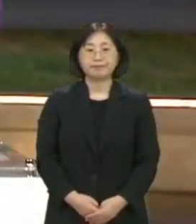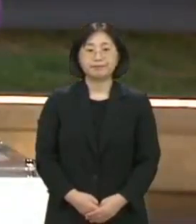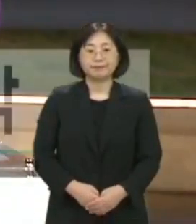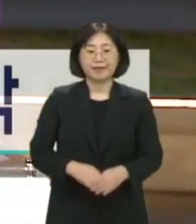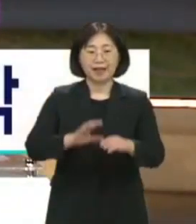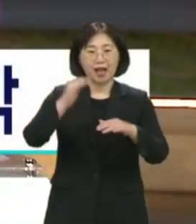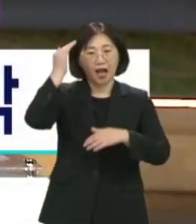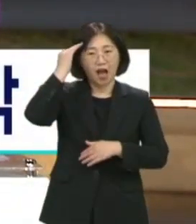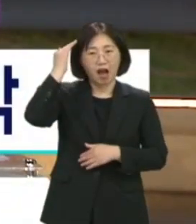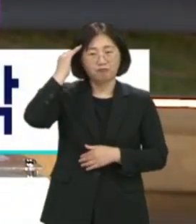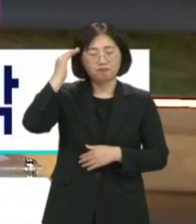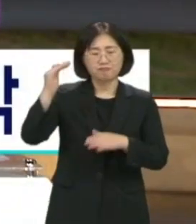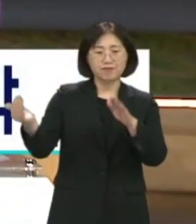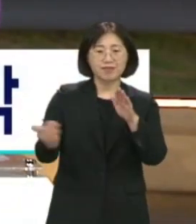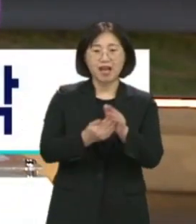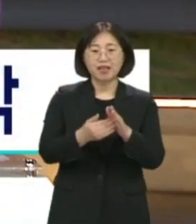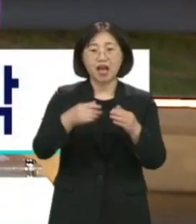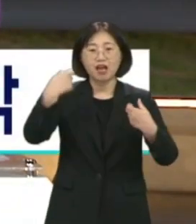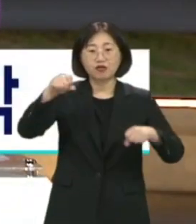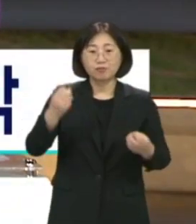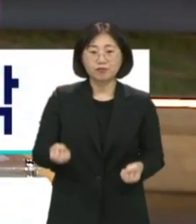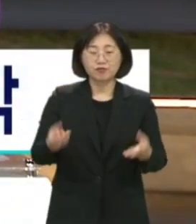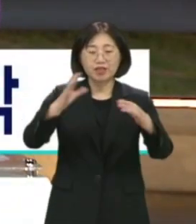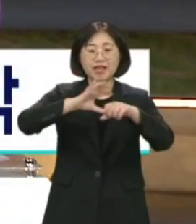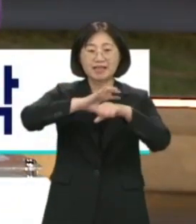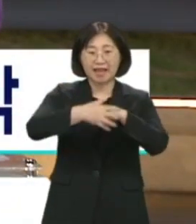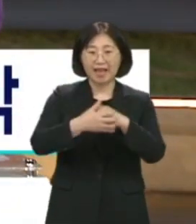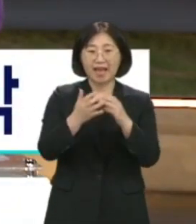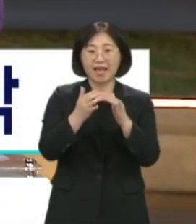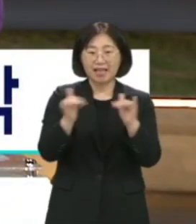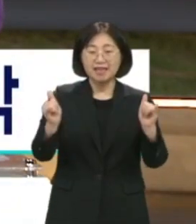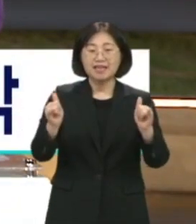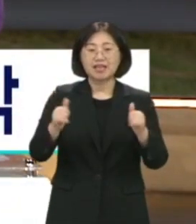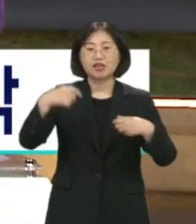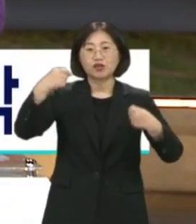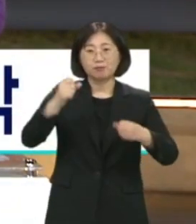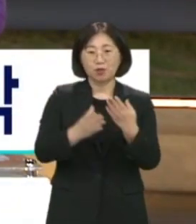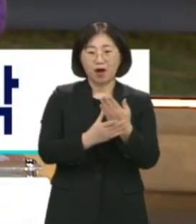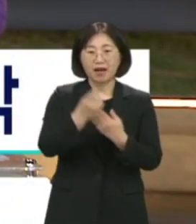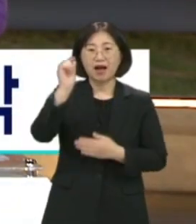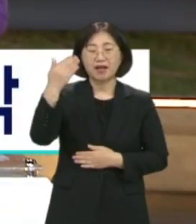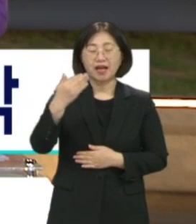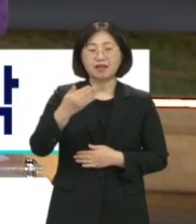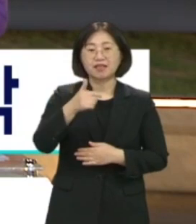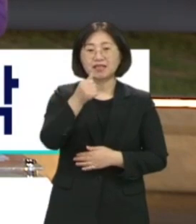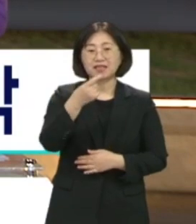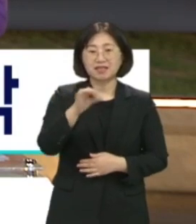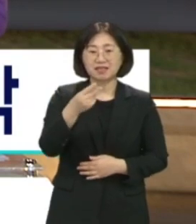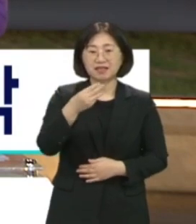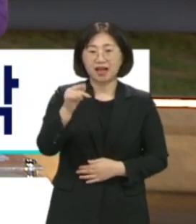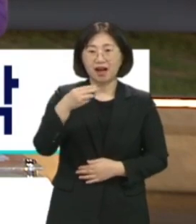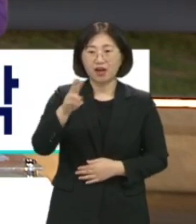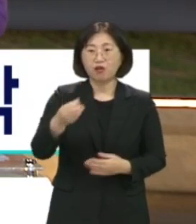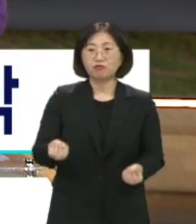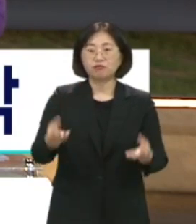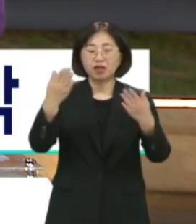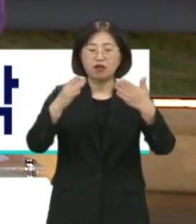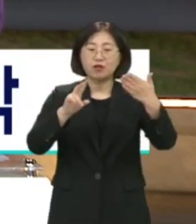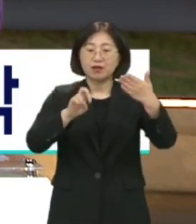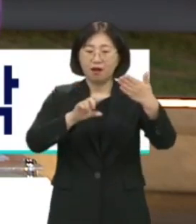국내 최대의 춤 축제이자 세계인이 춤으로 하나 되는 천안 흥타령 춤 축제가 오는 25일 개막을